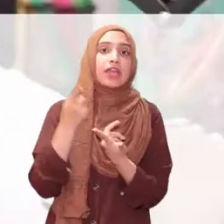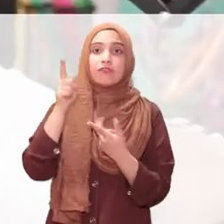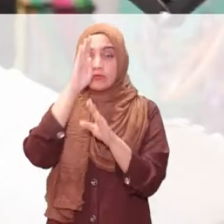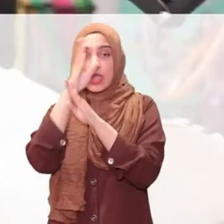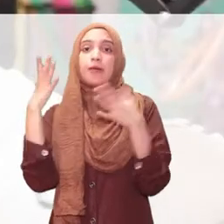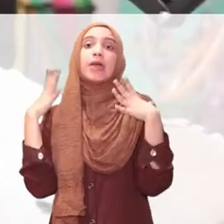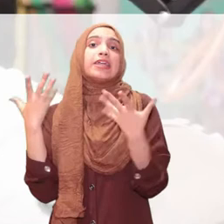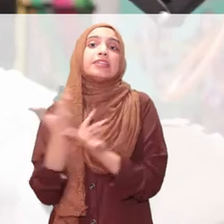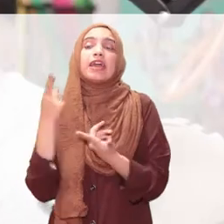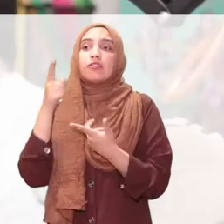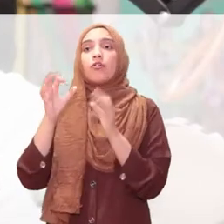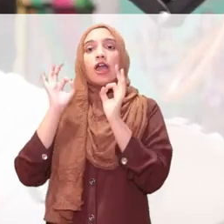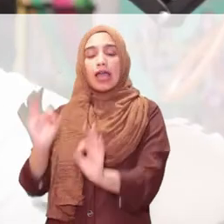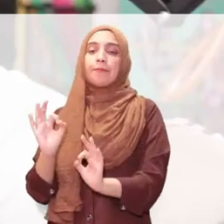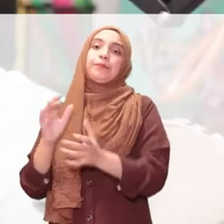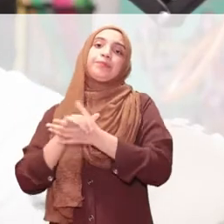एग्रीमेंट